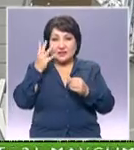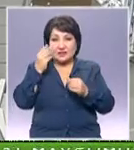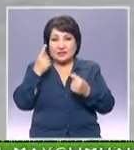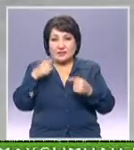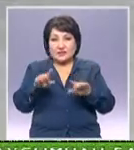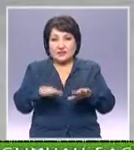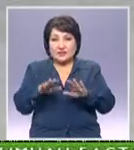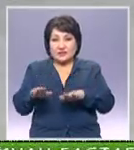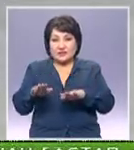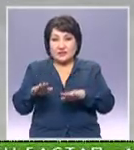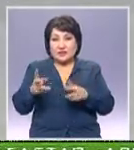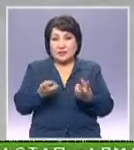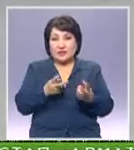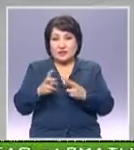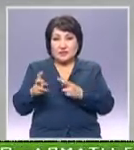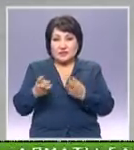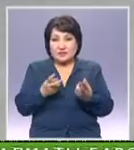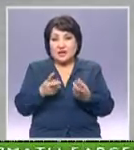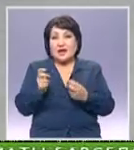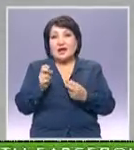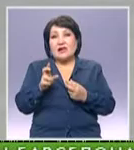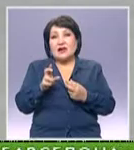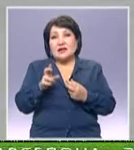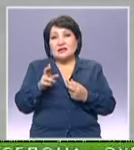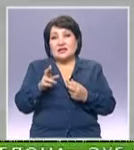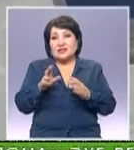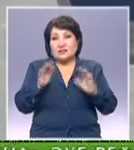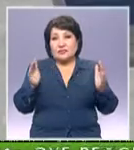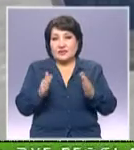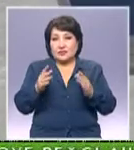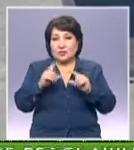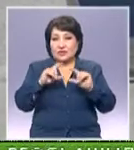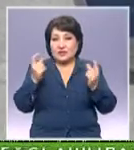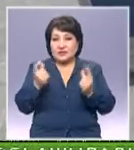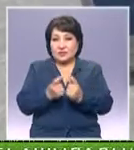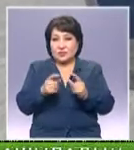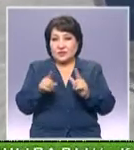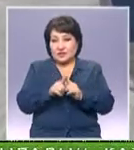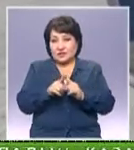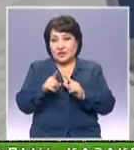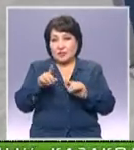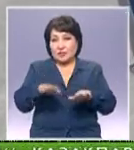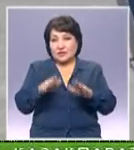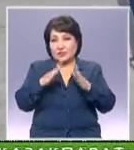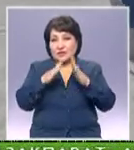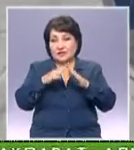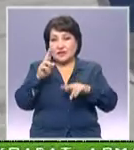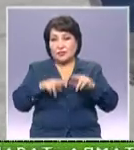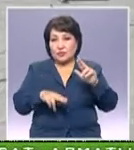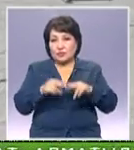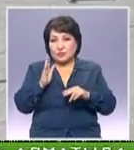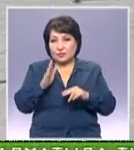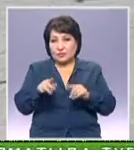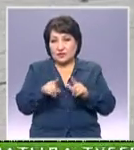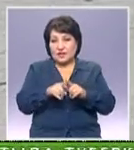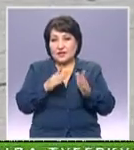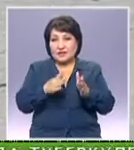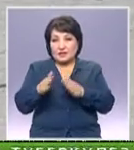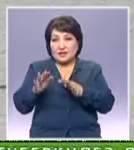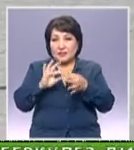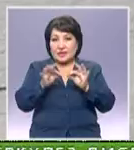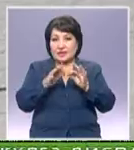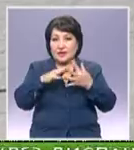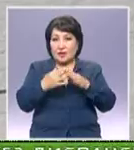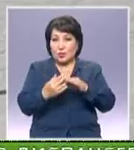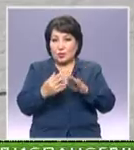тағы мәнерлеп сырғанаудан әмбебап 12 мың орындық стадион, шана бобслей спортына арналған ғимараттар бой көтермек. Қатарында олимпиада ауылы да